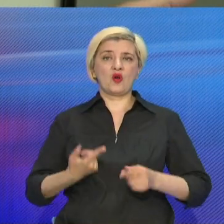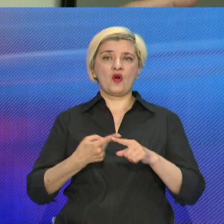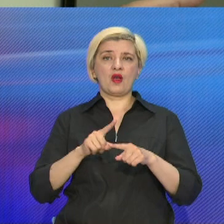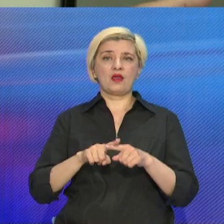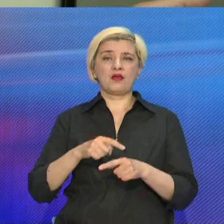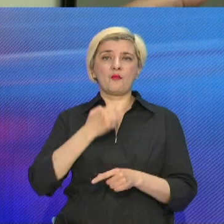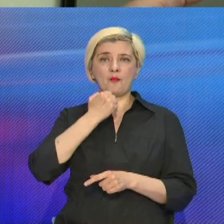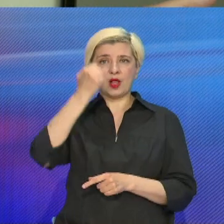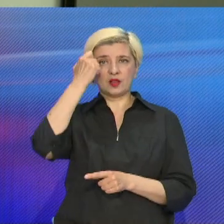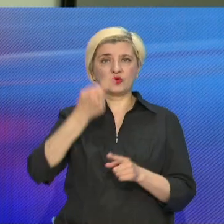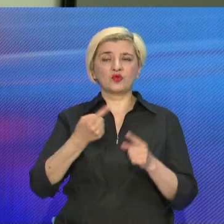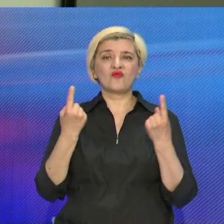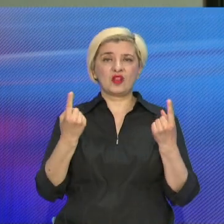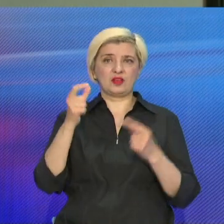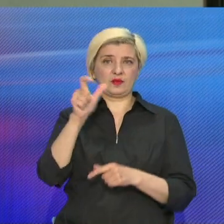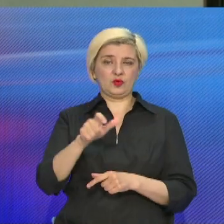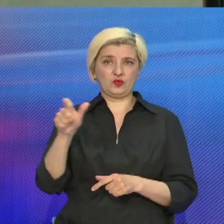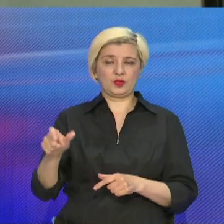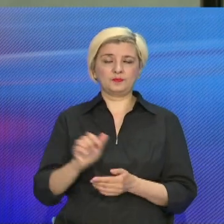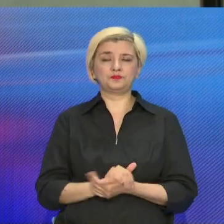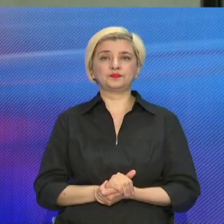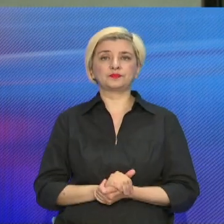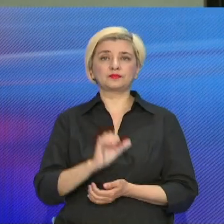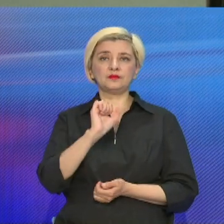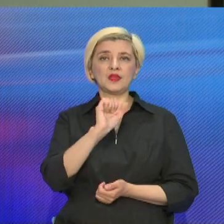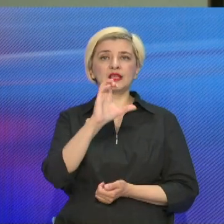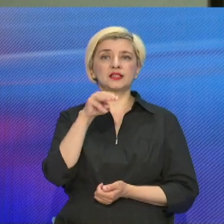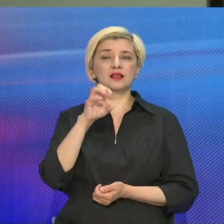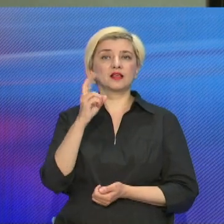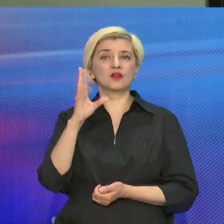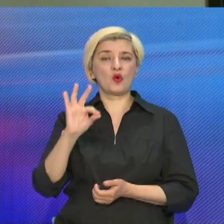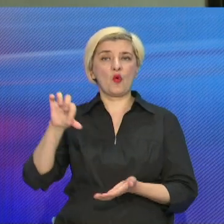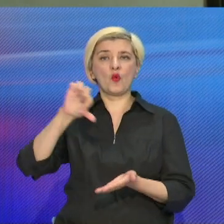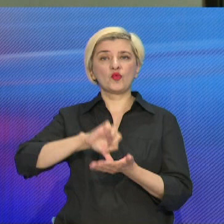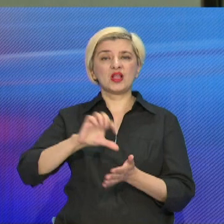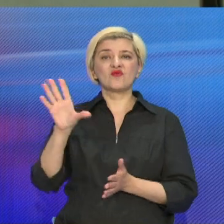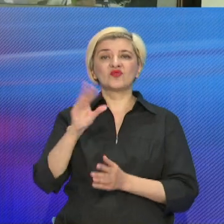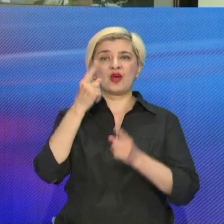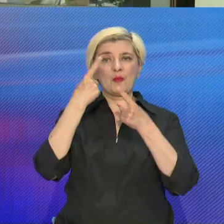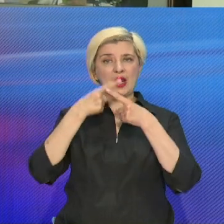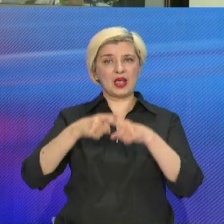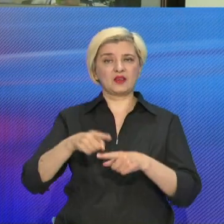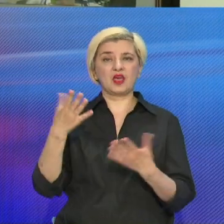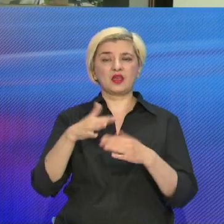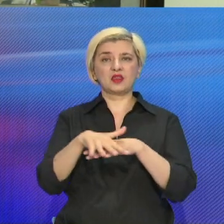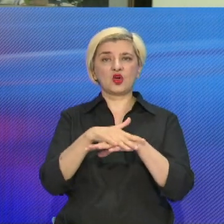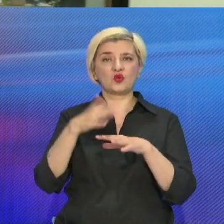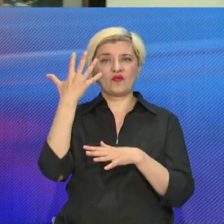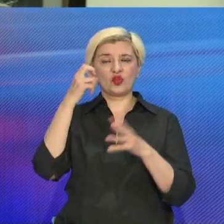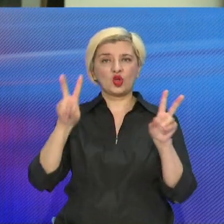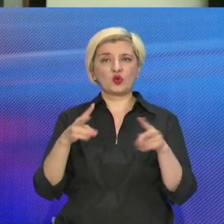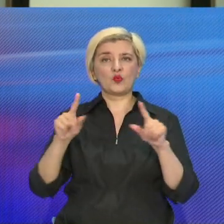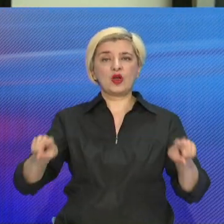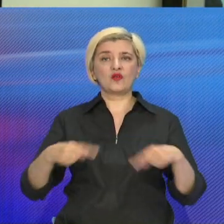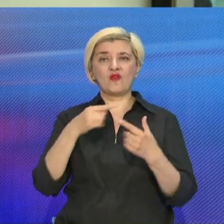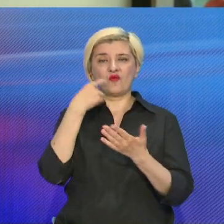поклон этим великим людям. Александр Стаценко – активный удельник усіх проектов, которые Народный фотоклуб «Гродно» организовывает